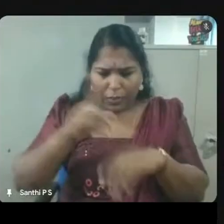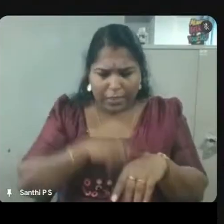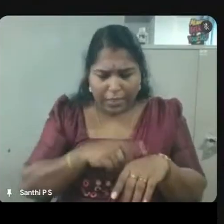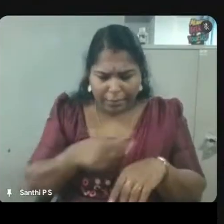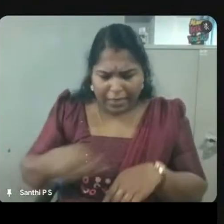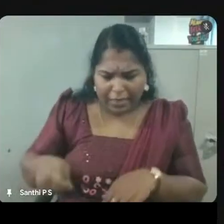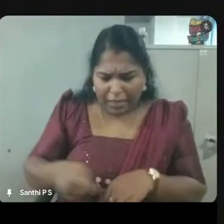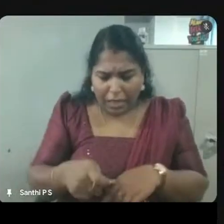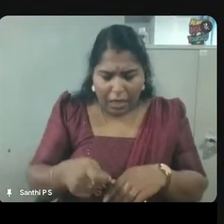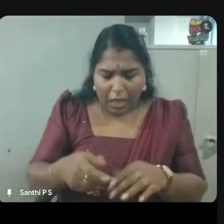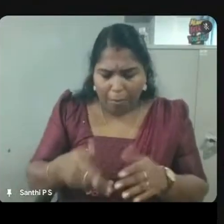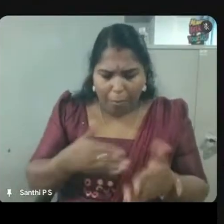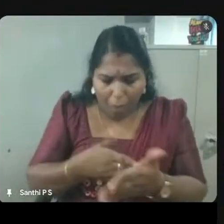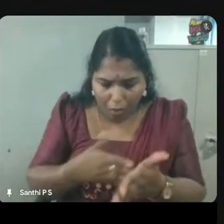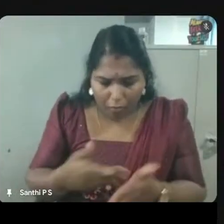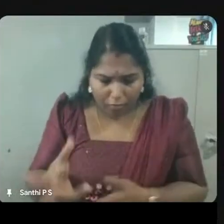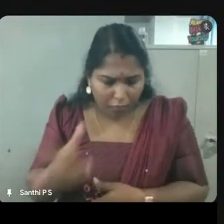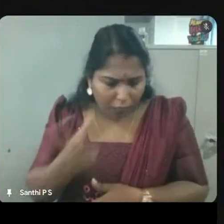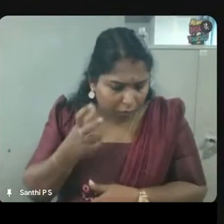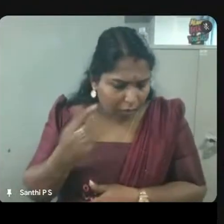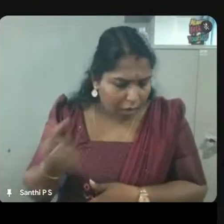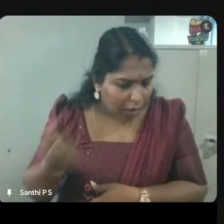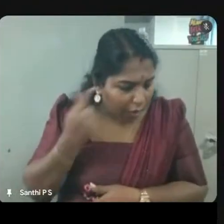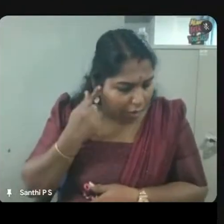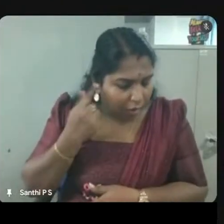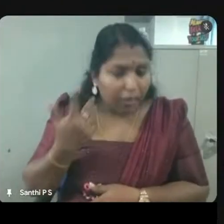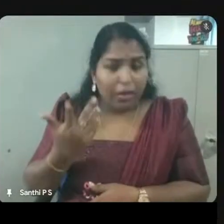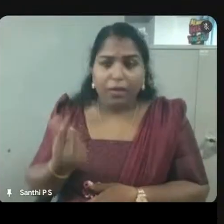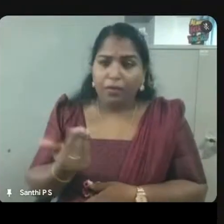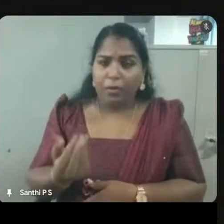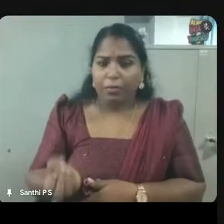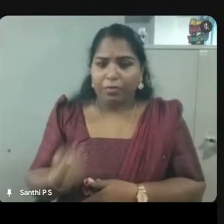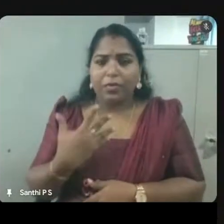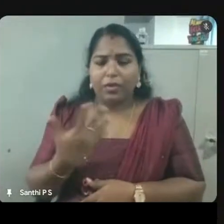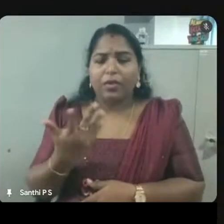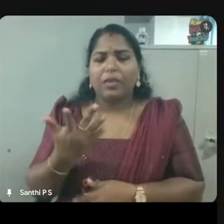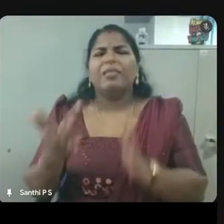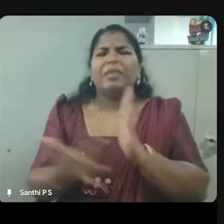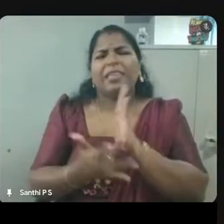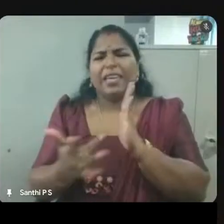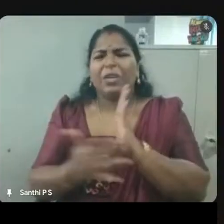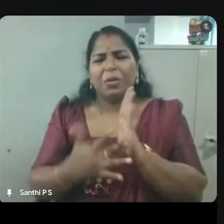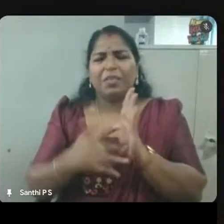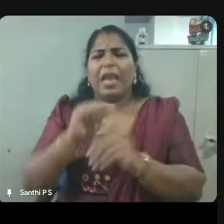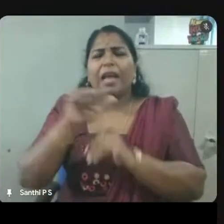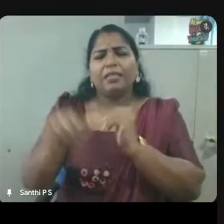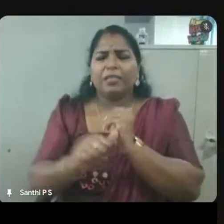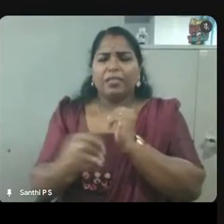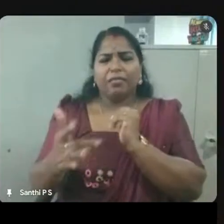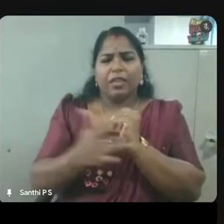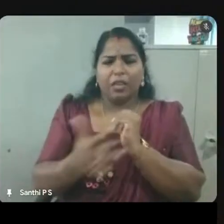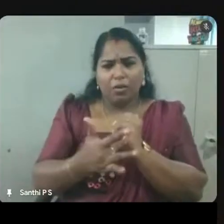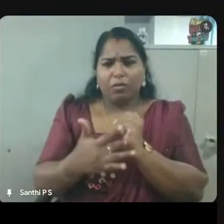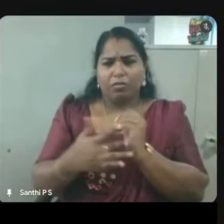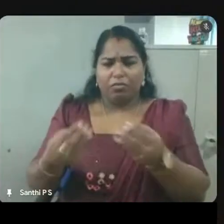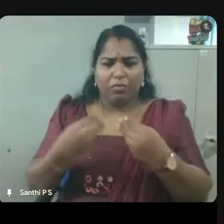പറയുന്ന വിധത്തിൽ അങ്ങനെ ഒരുപാട് പിന്നെ ബ്രെയിൻ സ്റ്റിമുലേറ്റ് ചെയ്യുന്ന, അതുകൊണ്ട് നമുക്കൊരു ഇൻപുട്ട് കിട്ടുന്ന, അങ്ങനെ